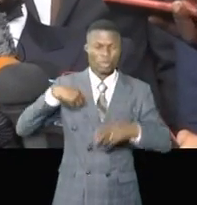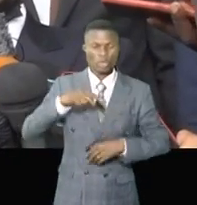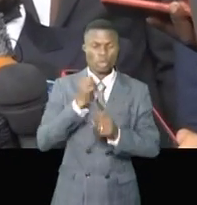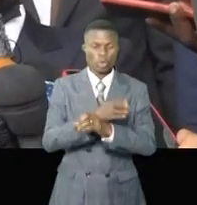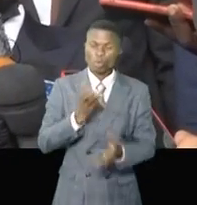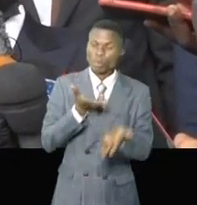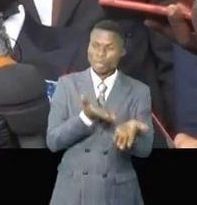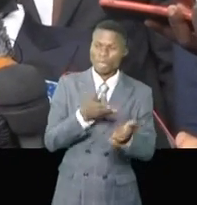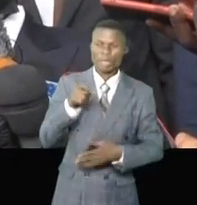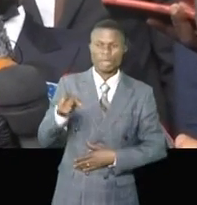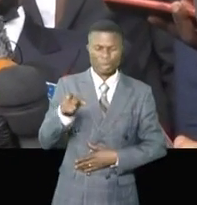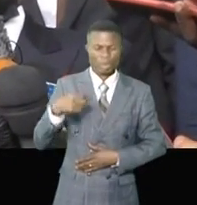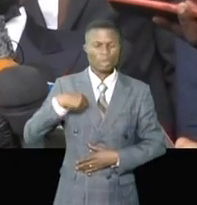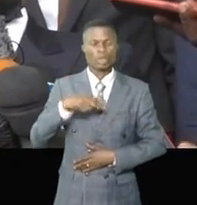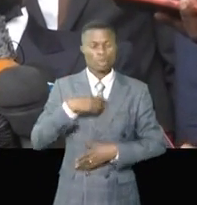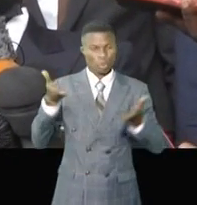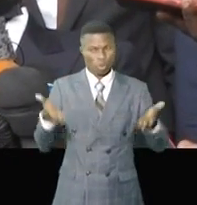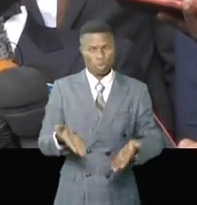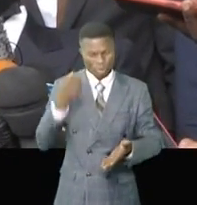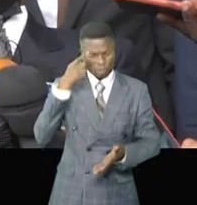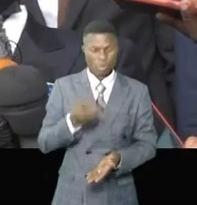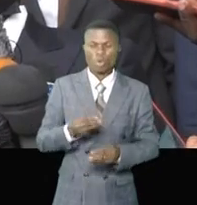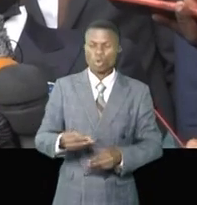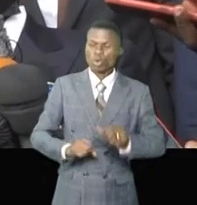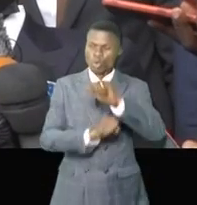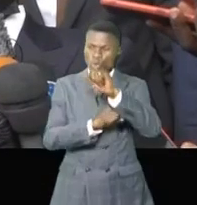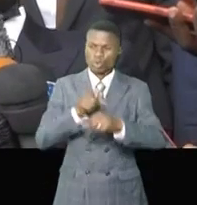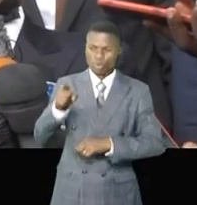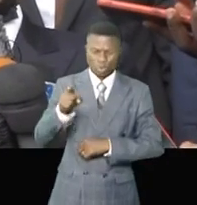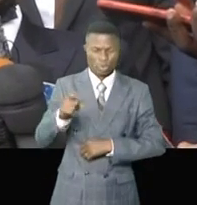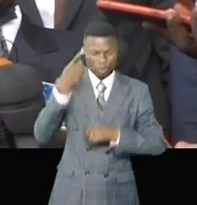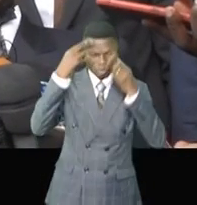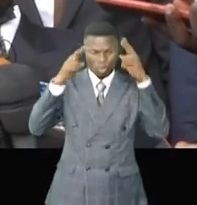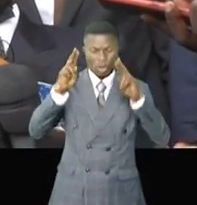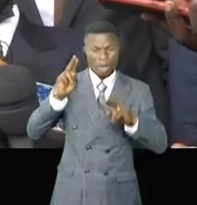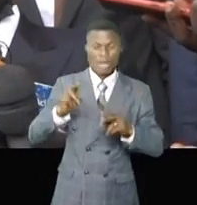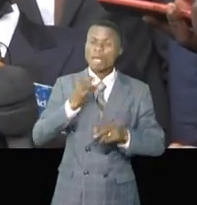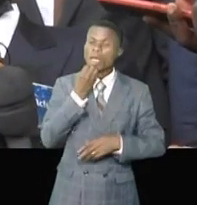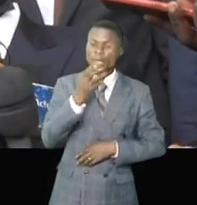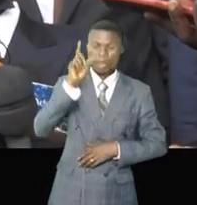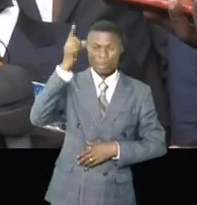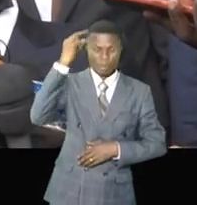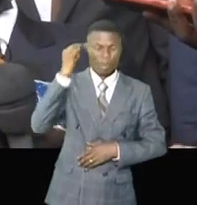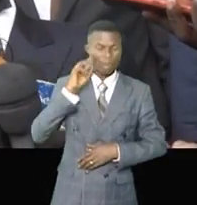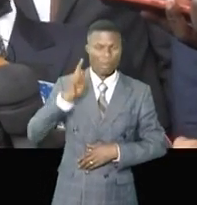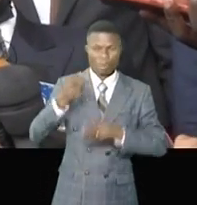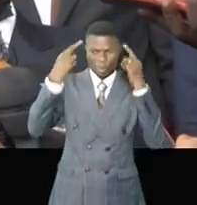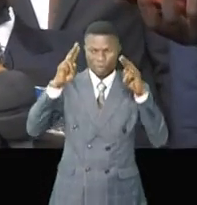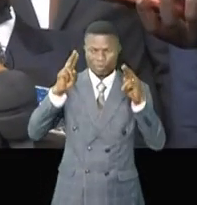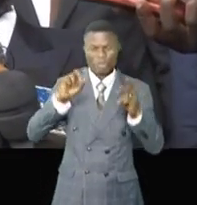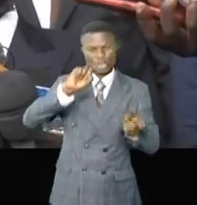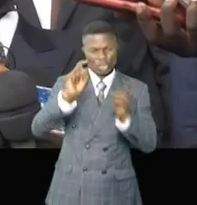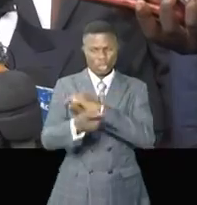prêts à l'accompagner, nous lui avons dit, nous sommes là pour lui apporter notre soutien pour qu'il réussisse, mais s'il veut réussir, il faut qu'il commence par